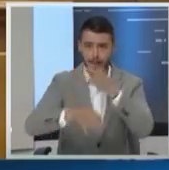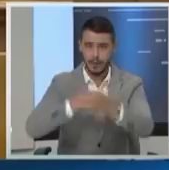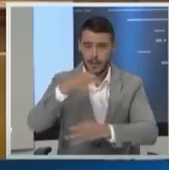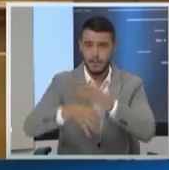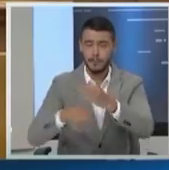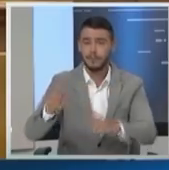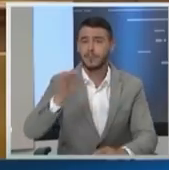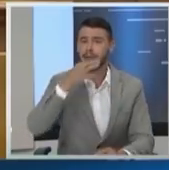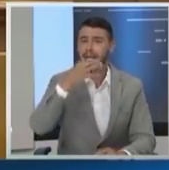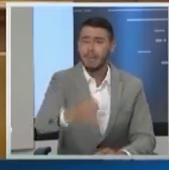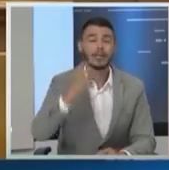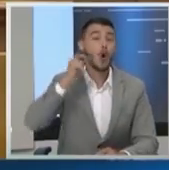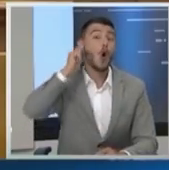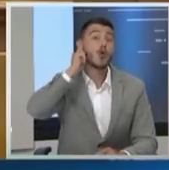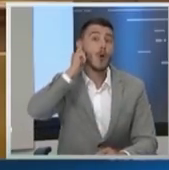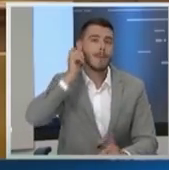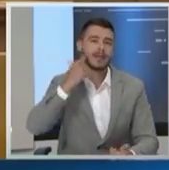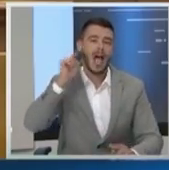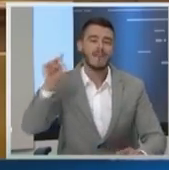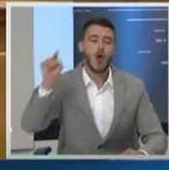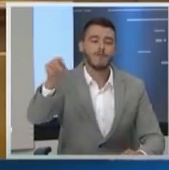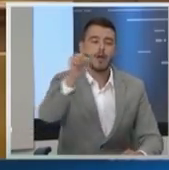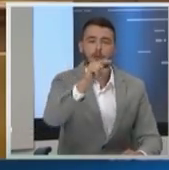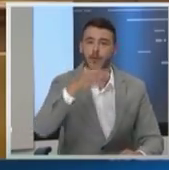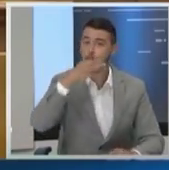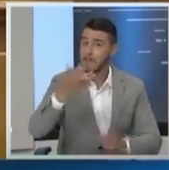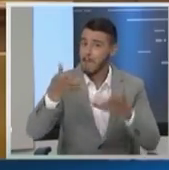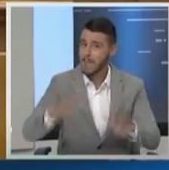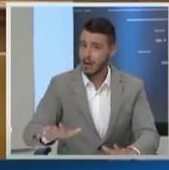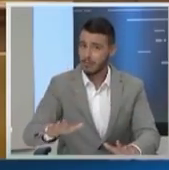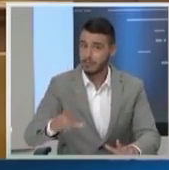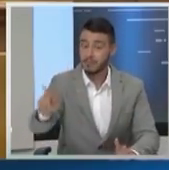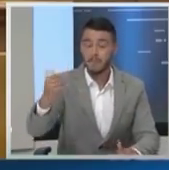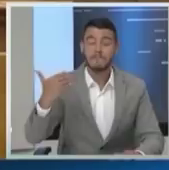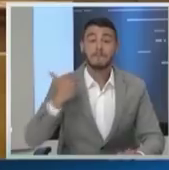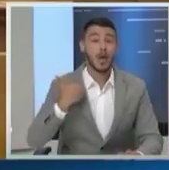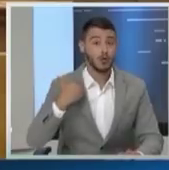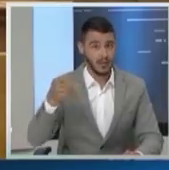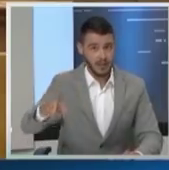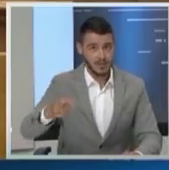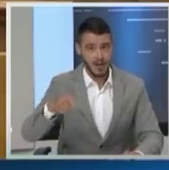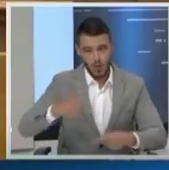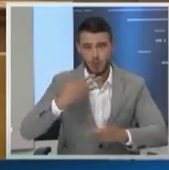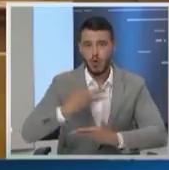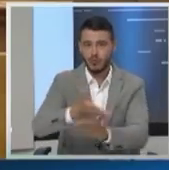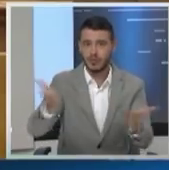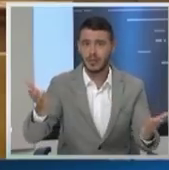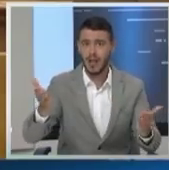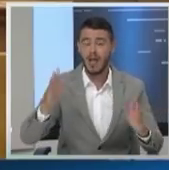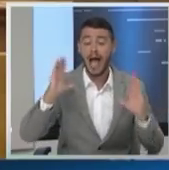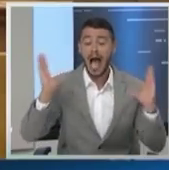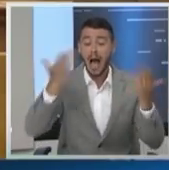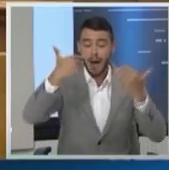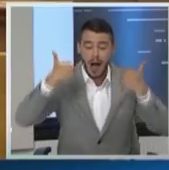και αναφερθήκατε και σε ονόματα. Πολύ ενδιαφέρον. Και με ρωτήσατε αν μεταξύ άλλων έχω